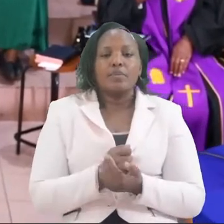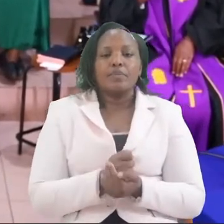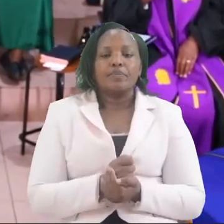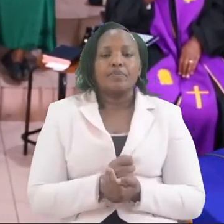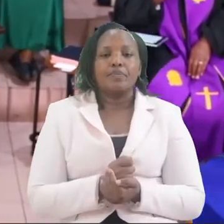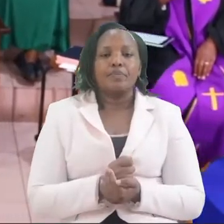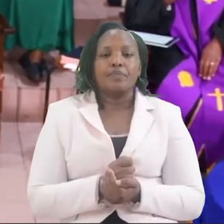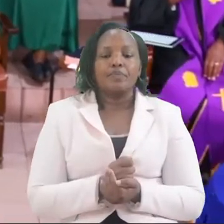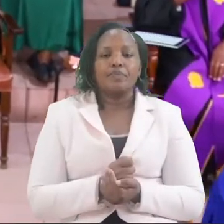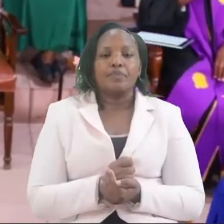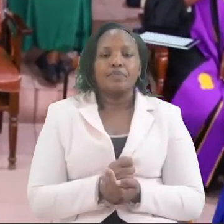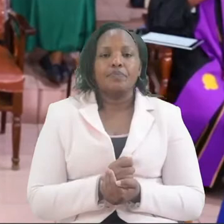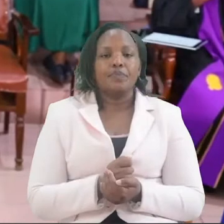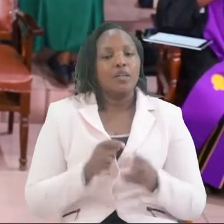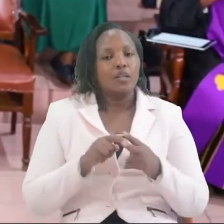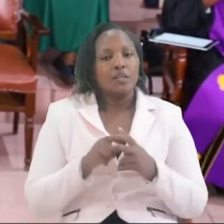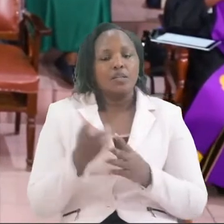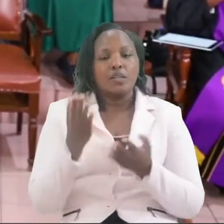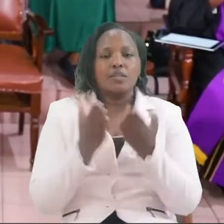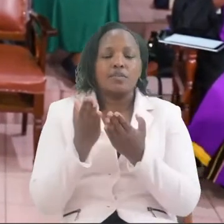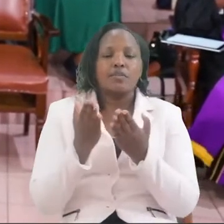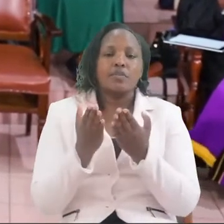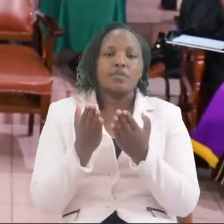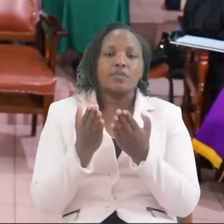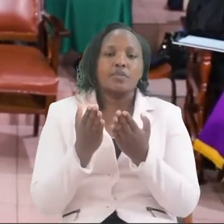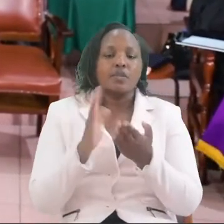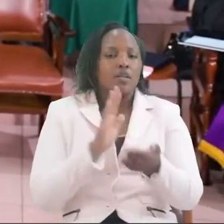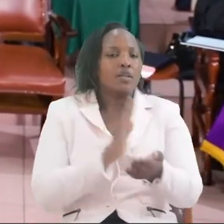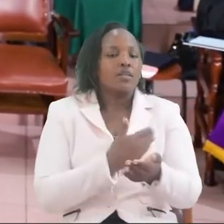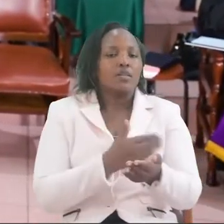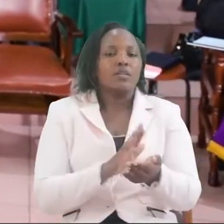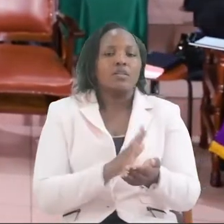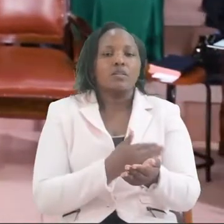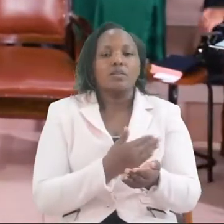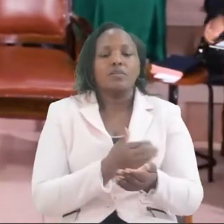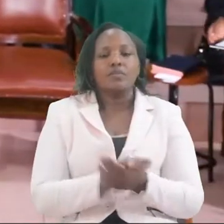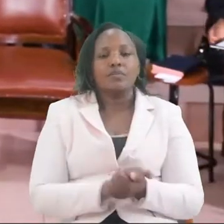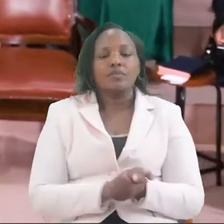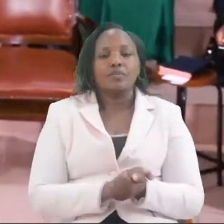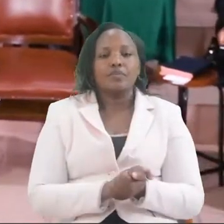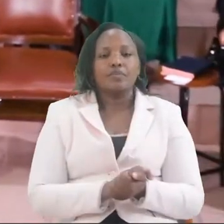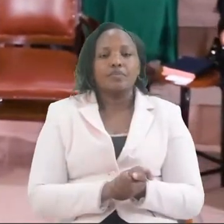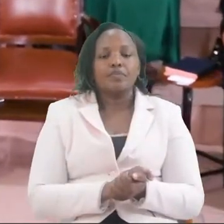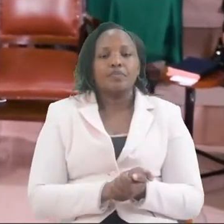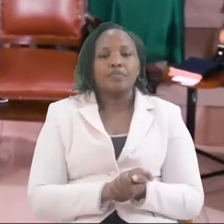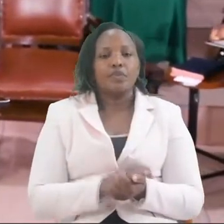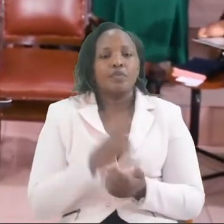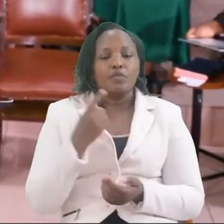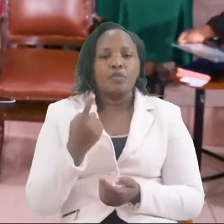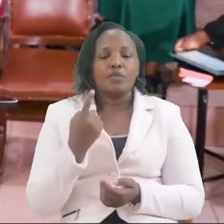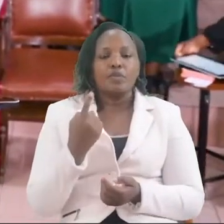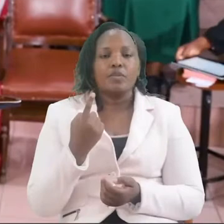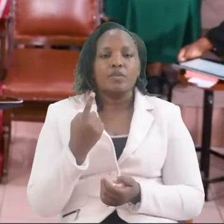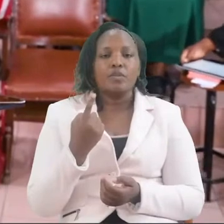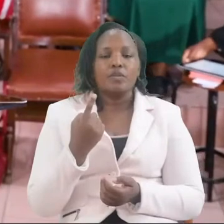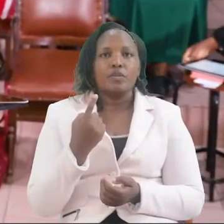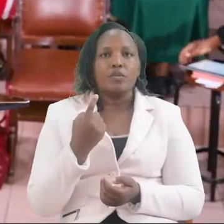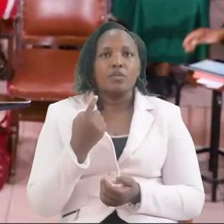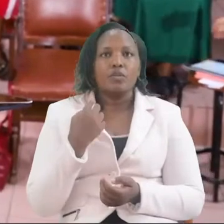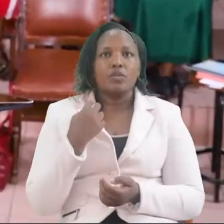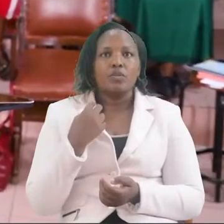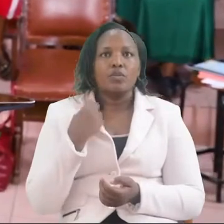Amen. Tutaanza ibada yetu kwa kuimba wimbo wa kwanza,